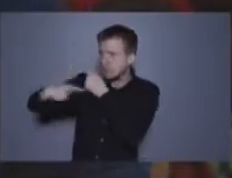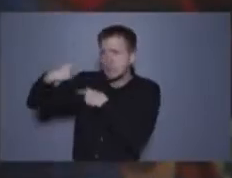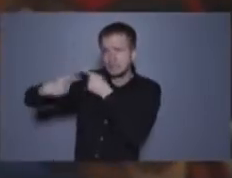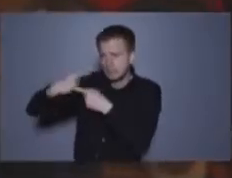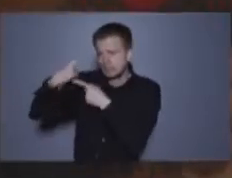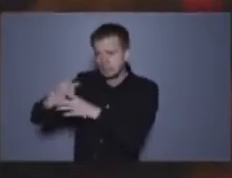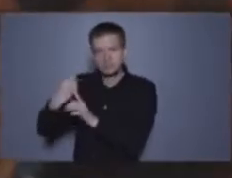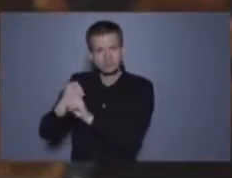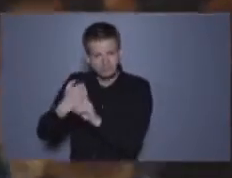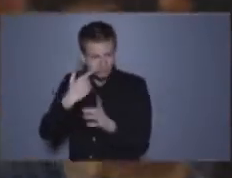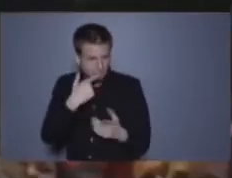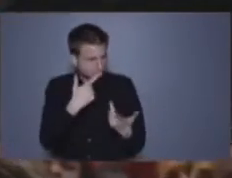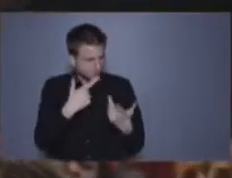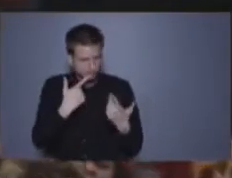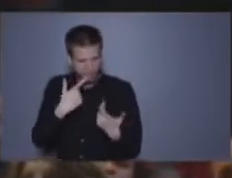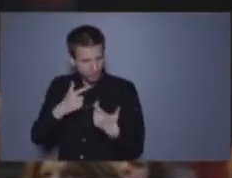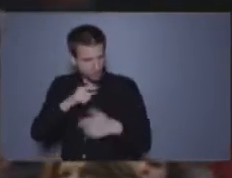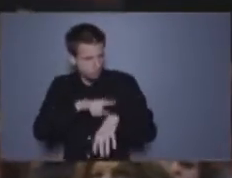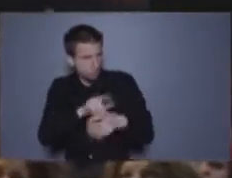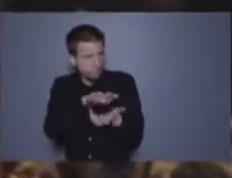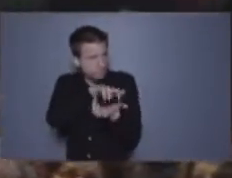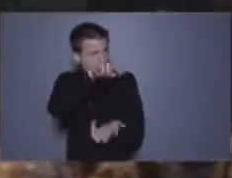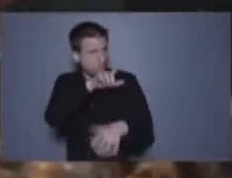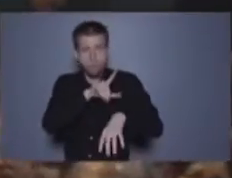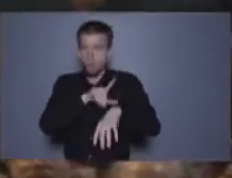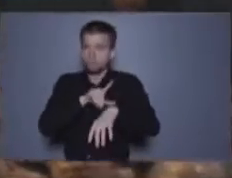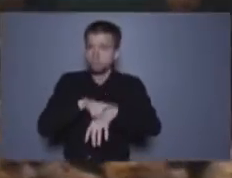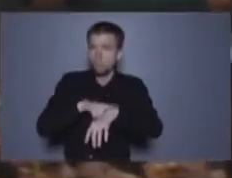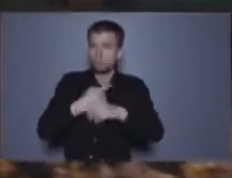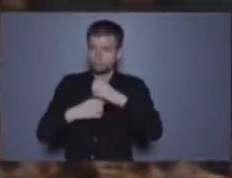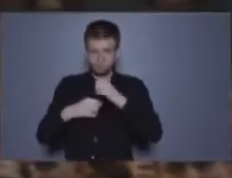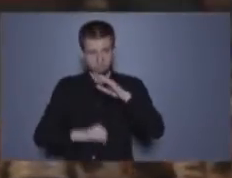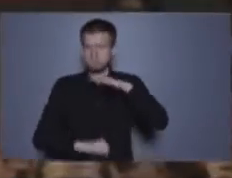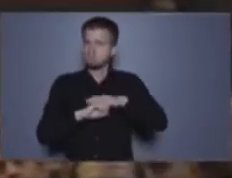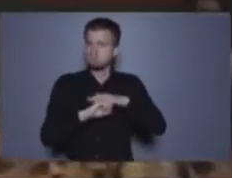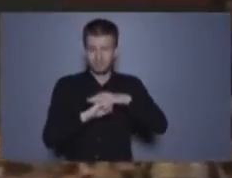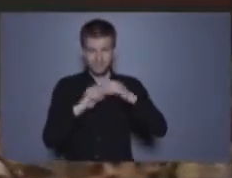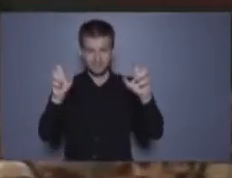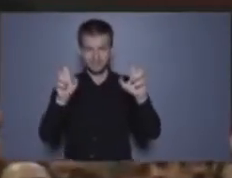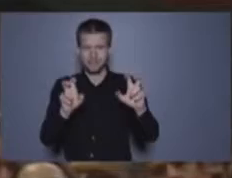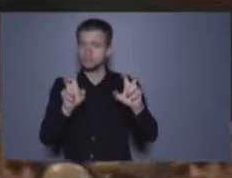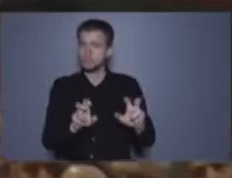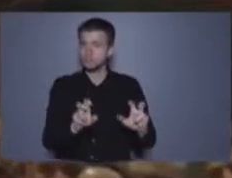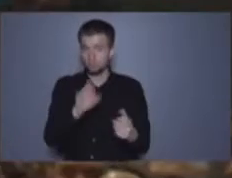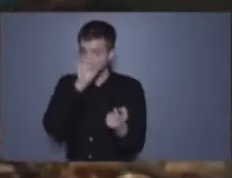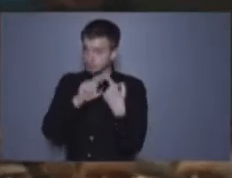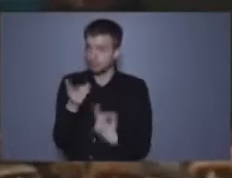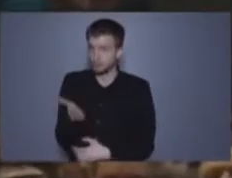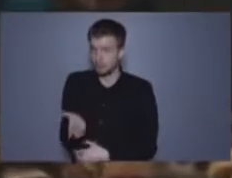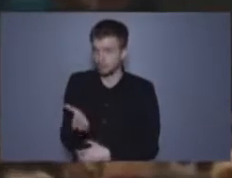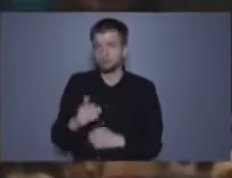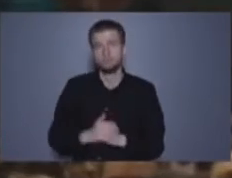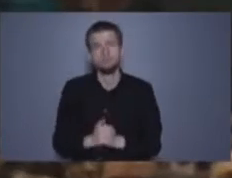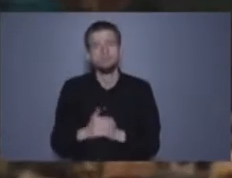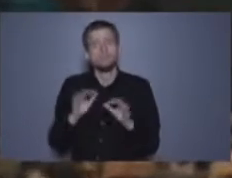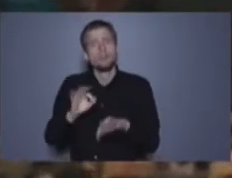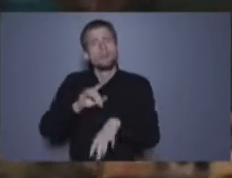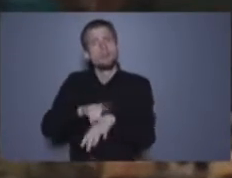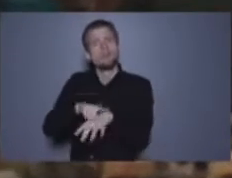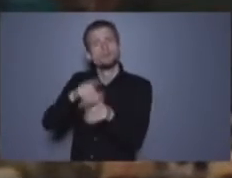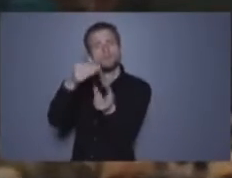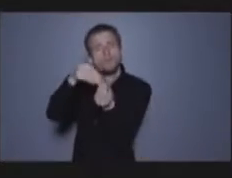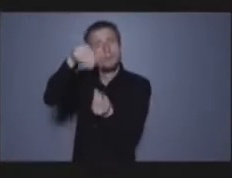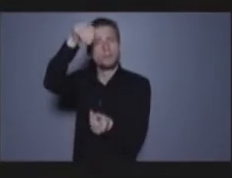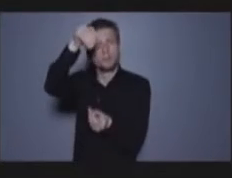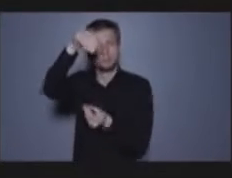la durée légale du travail. C'est pour ça qu'on le faisait. Eh bien donc, dans ces heures supplémentaires, c'est